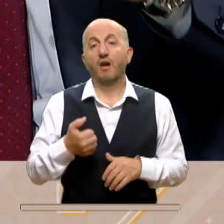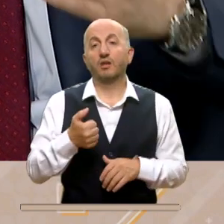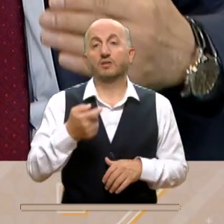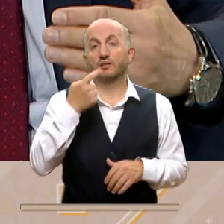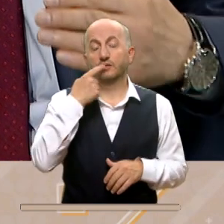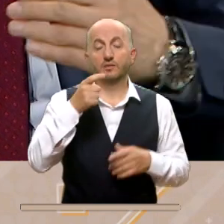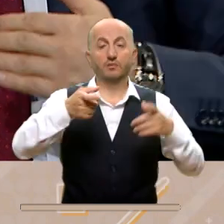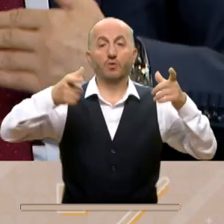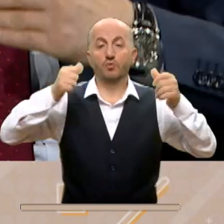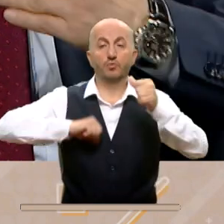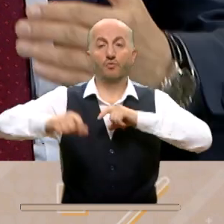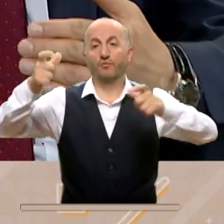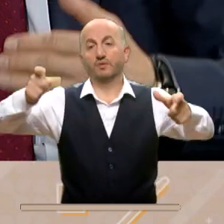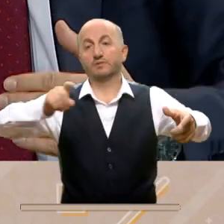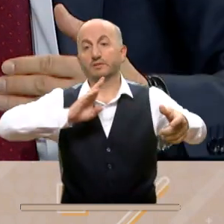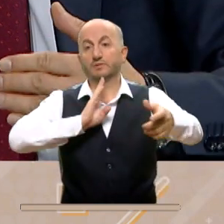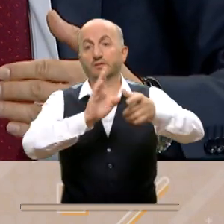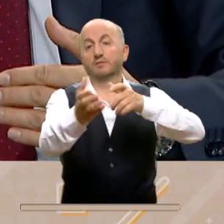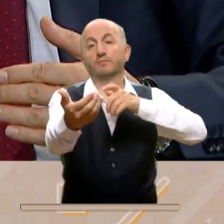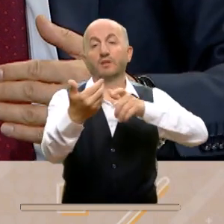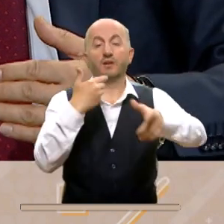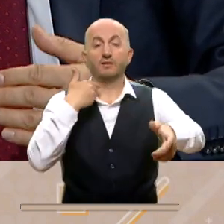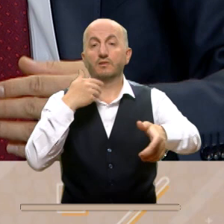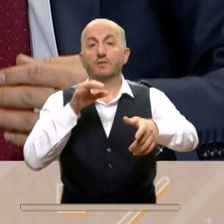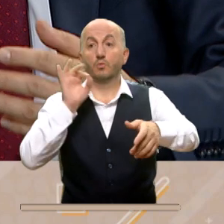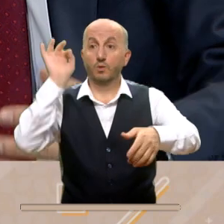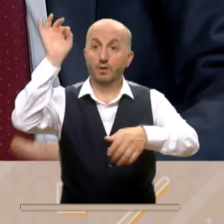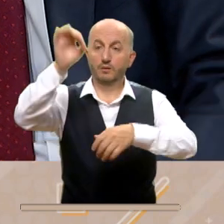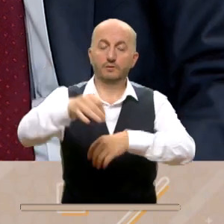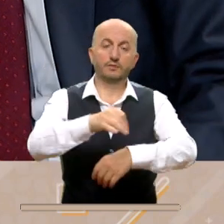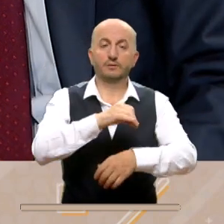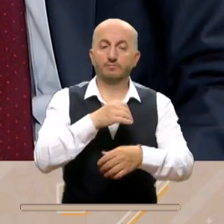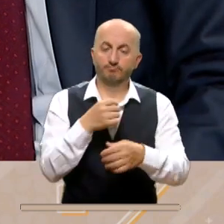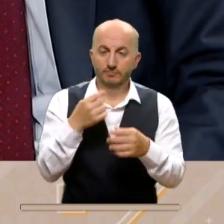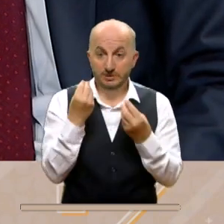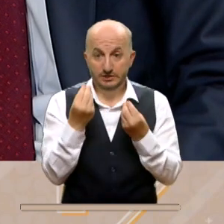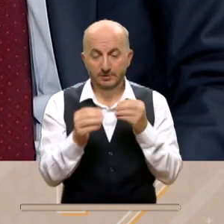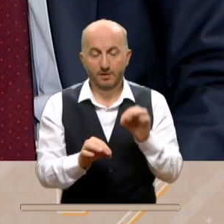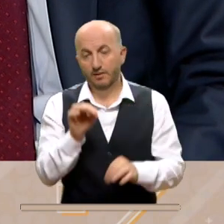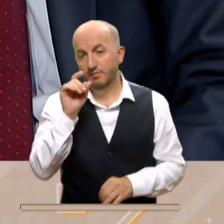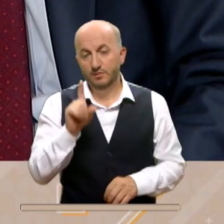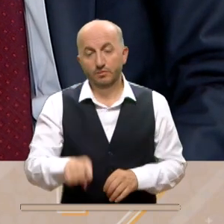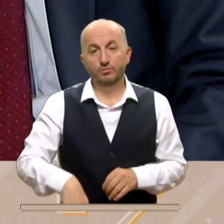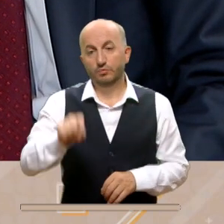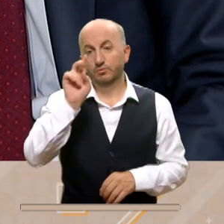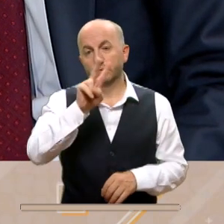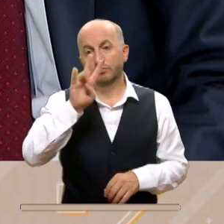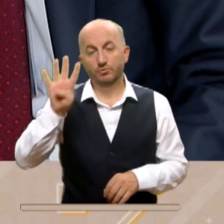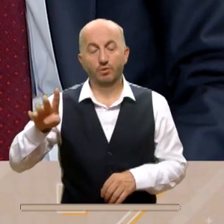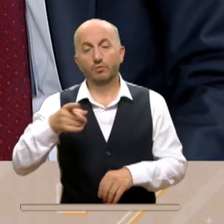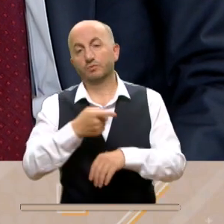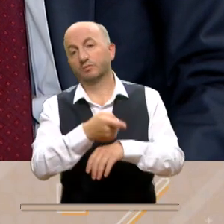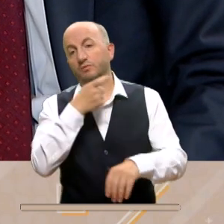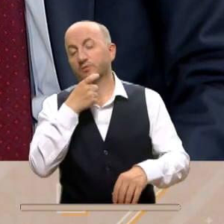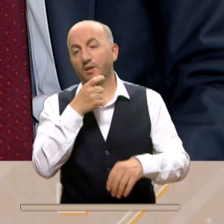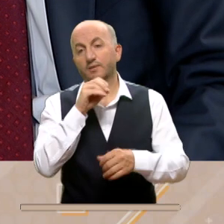o yerleşkeye, o üniversiteye gidip geleceksiniz. Ulaşım imkanlarını iyi değerlendirmeniz lazım. Yani gün 24 saat. Bu